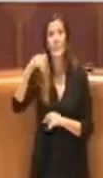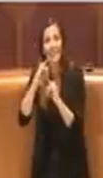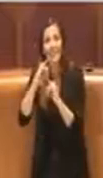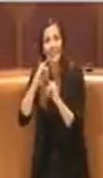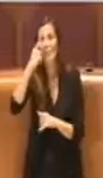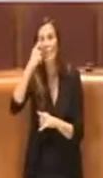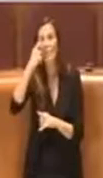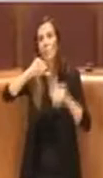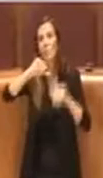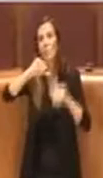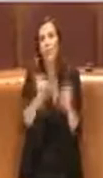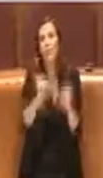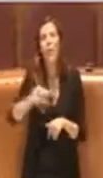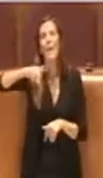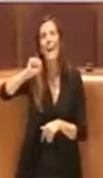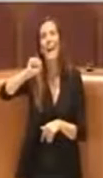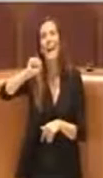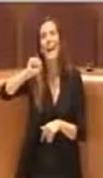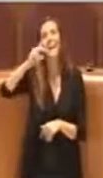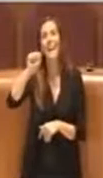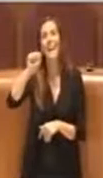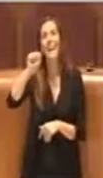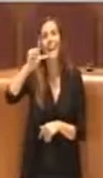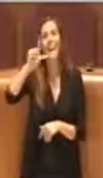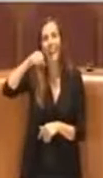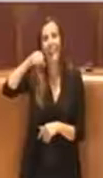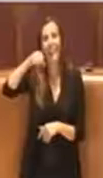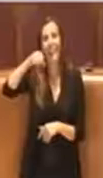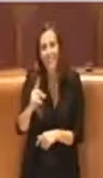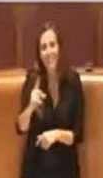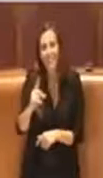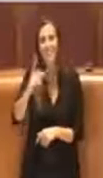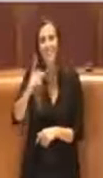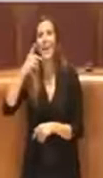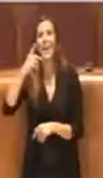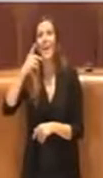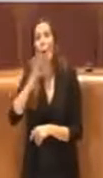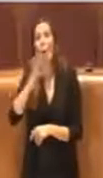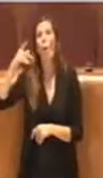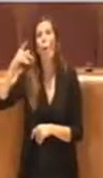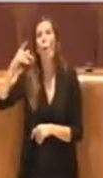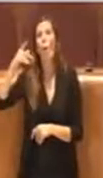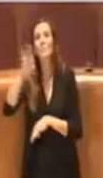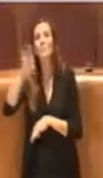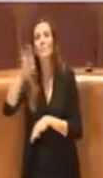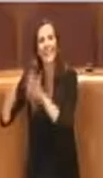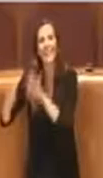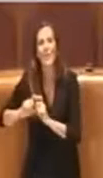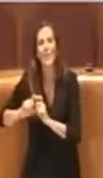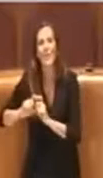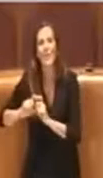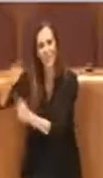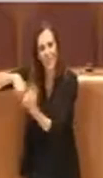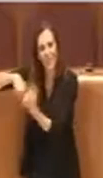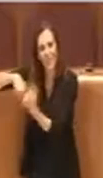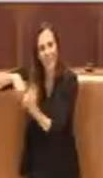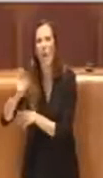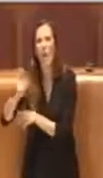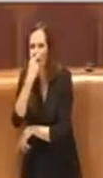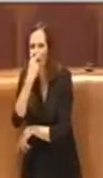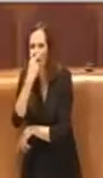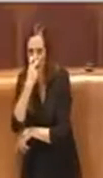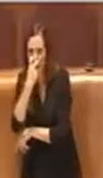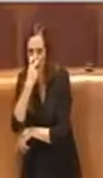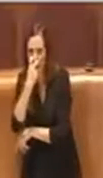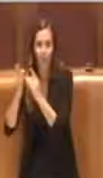o Mirabilandia o spettacoli viaggianti come i circhi, e invece il punto verde infanzia è il